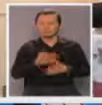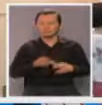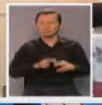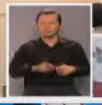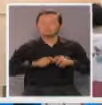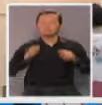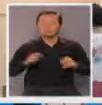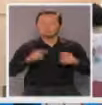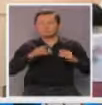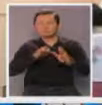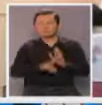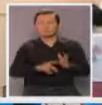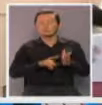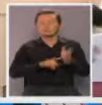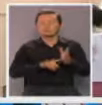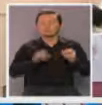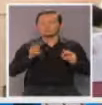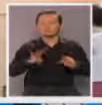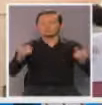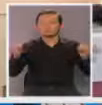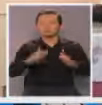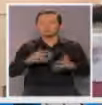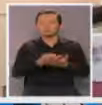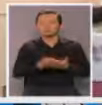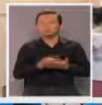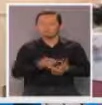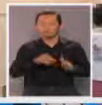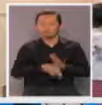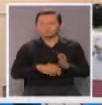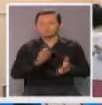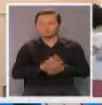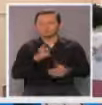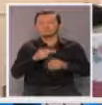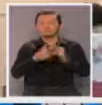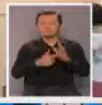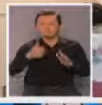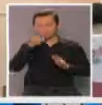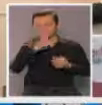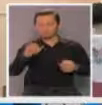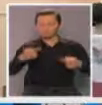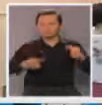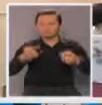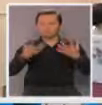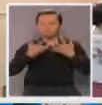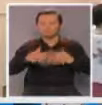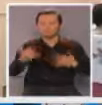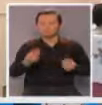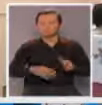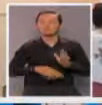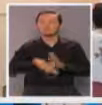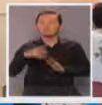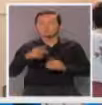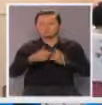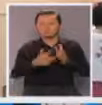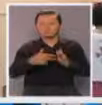центры гемодиализа и нейроинсультное отделение. По сравнению с 2017 годом, в этом году отмечается улучшение показателей